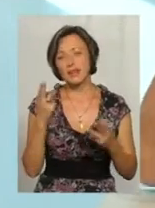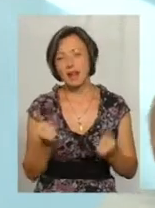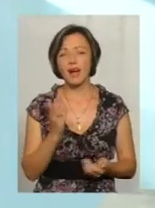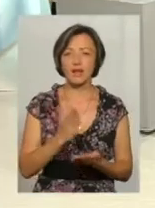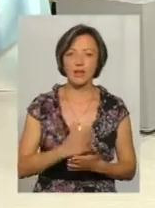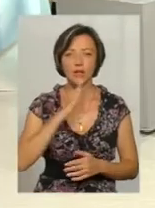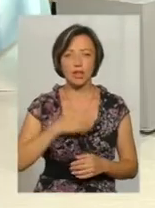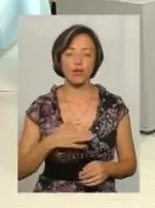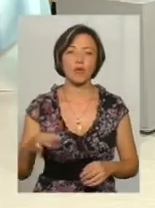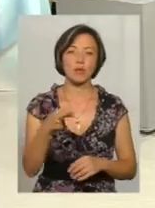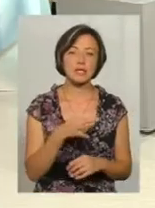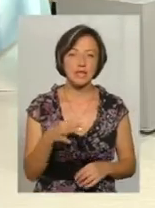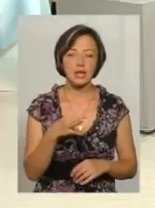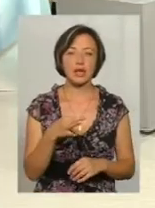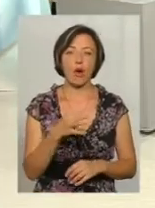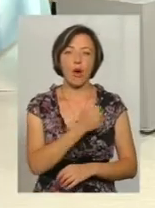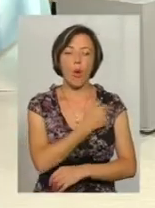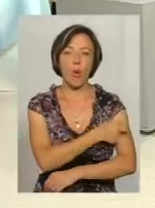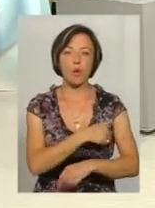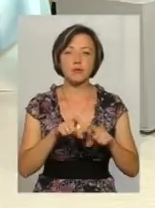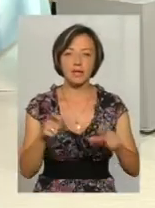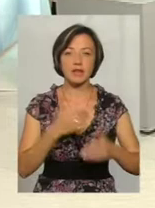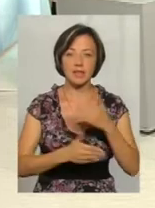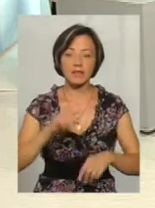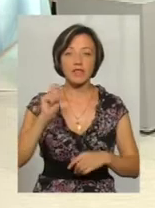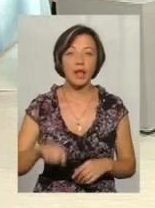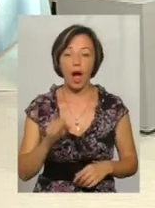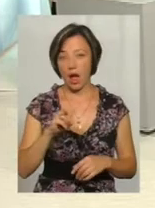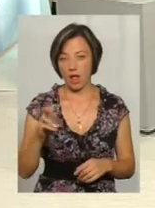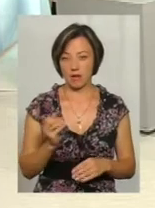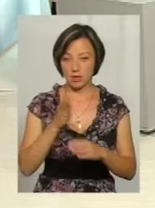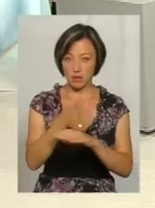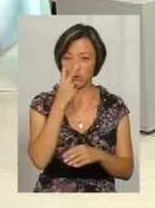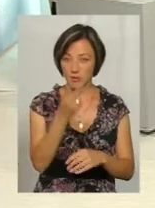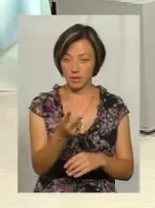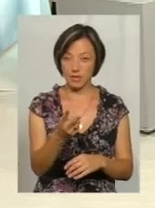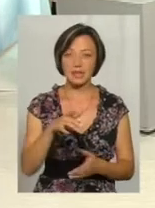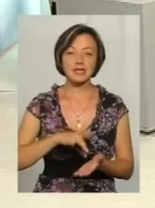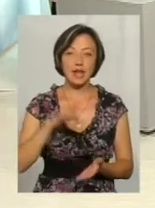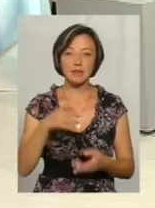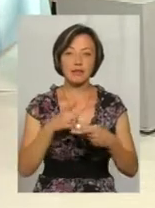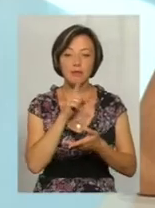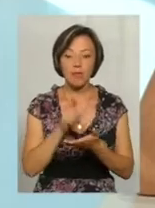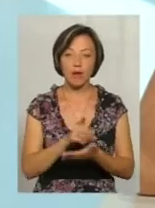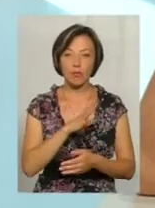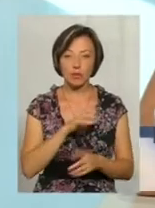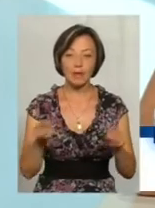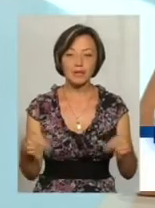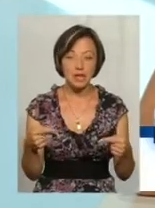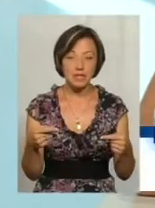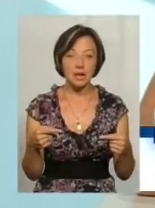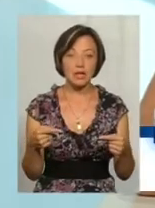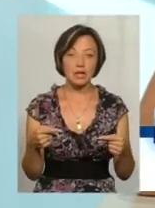наш обласний цей госпіталь інвалідів війни, але ви зайдіть туди і подивіться, той центр, де має бути саме